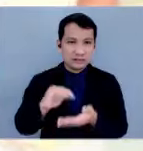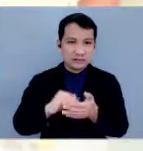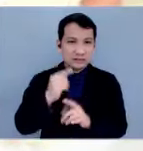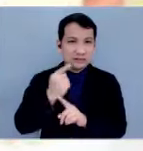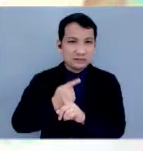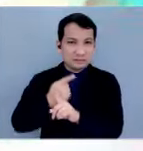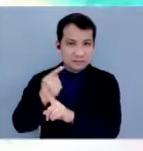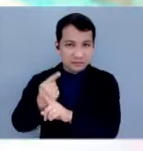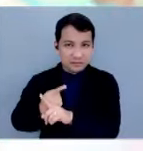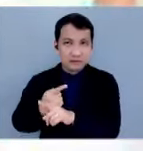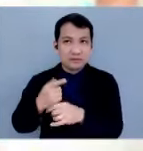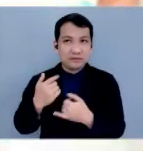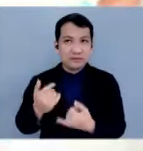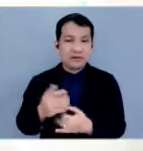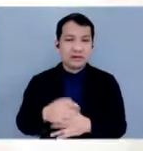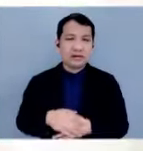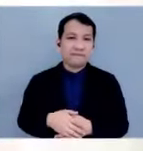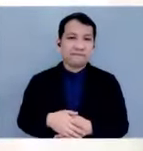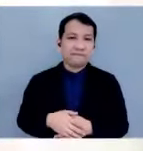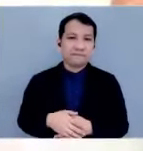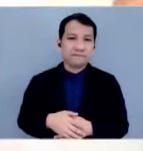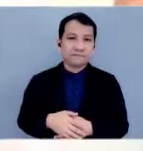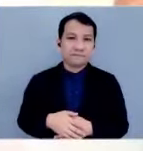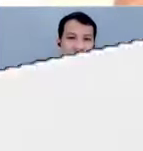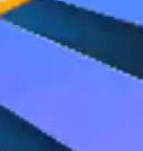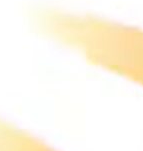ni Frances kada buwan.